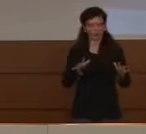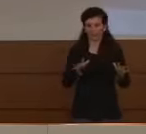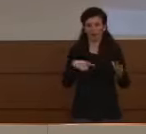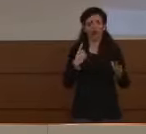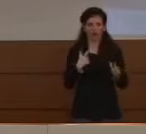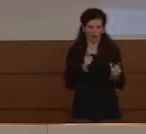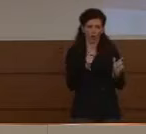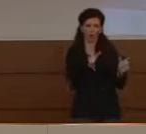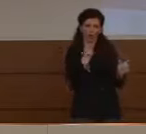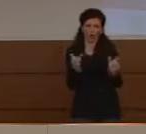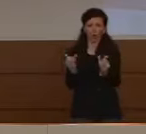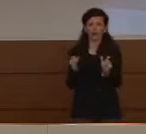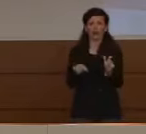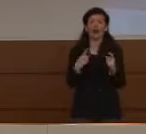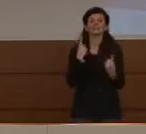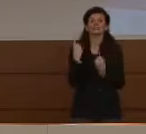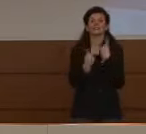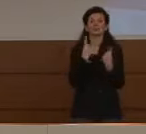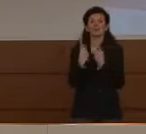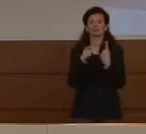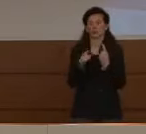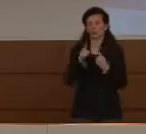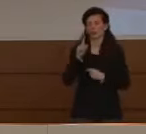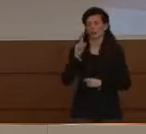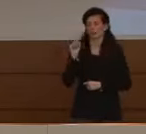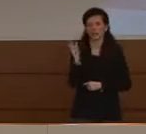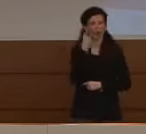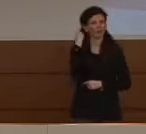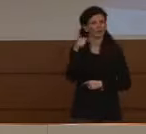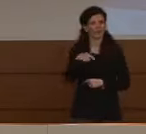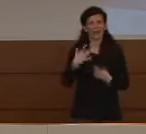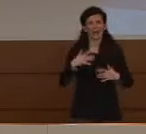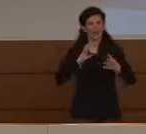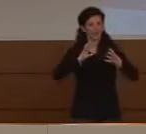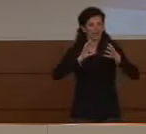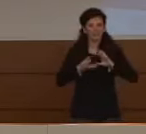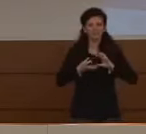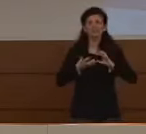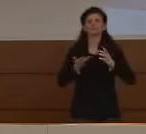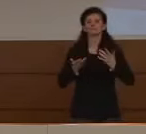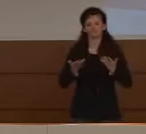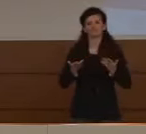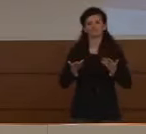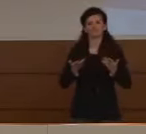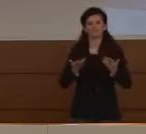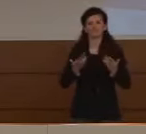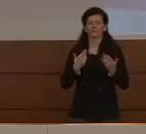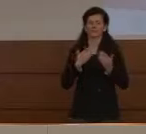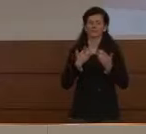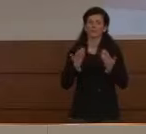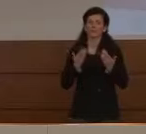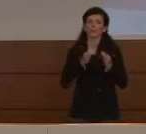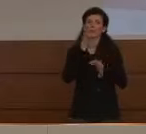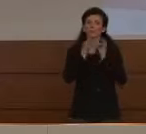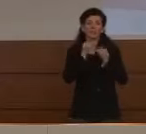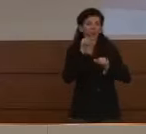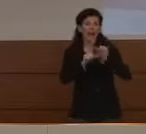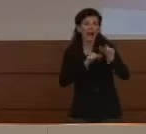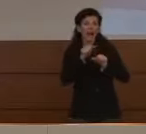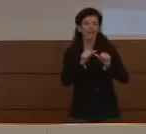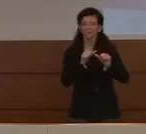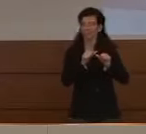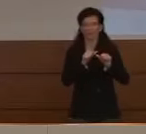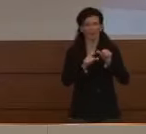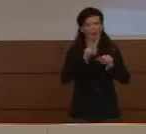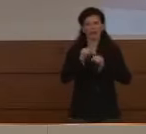situazione straordinaria particolare complessa per cui assolutamente nulla cambia rispetto a